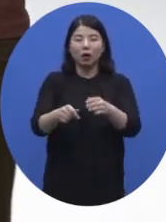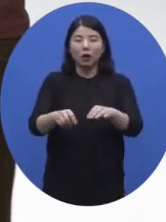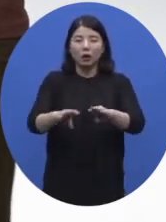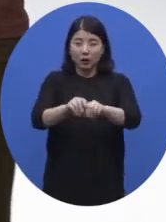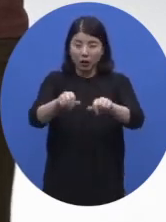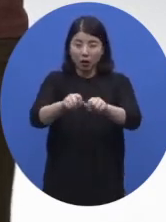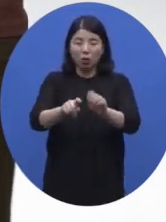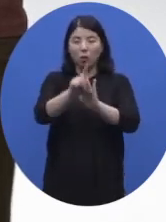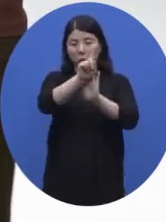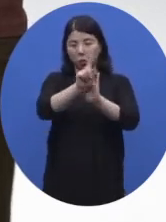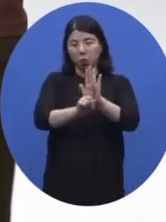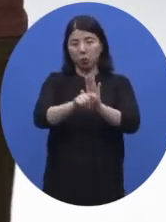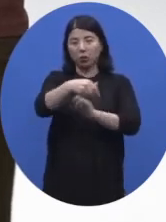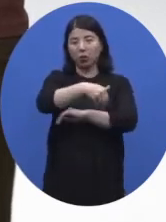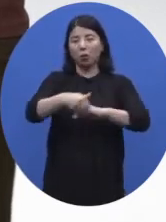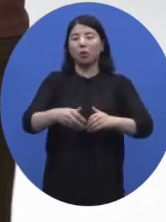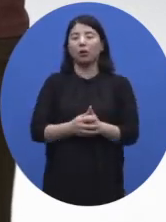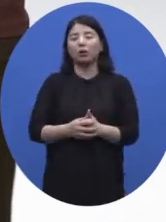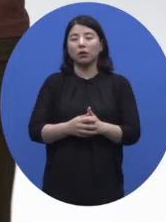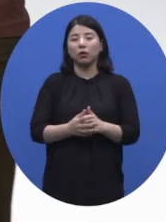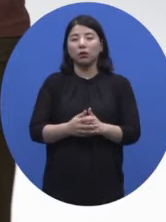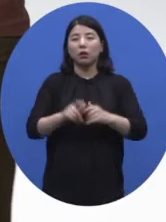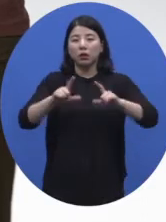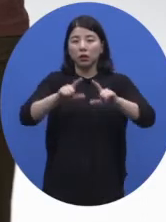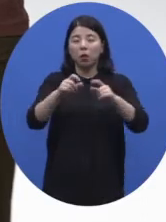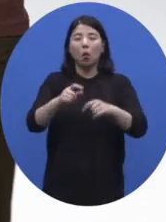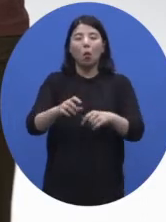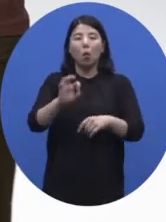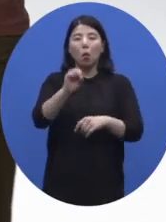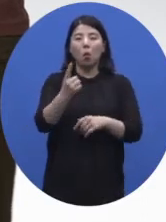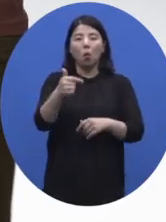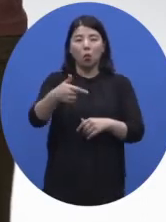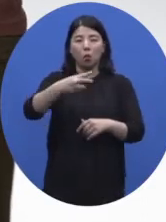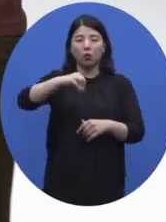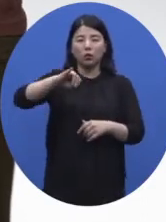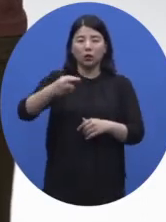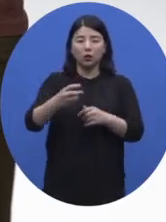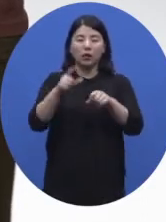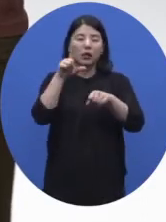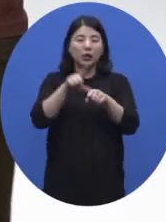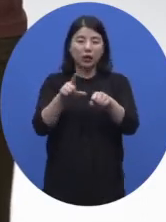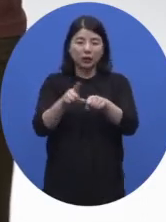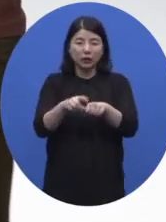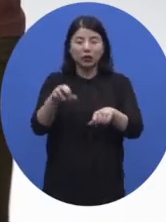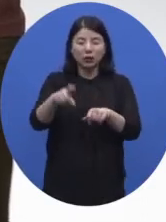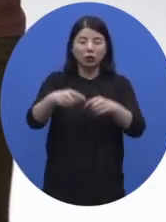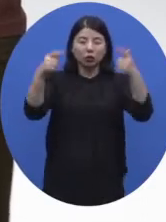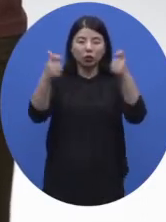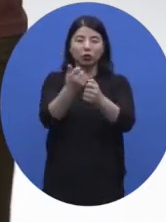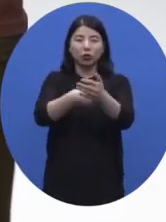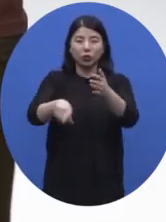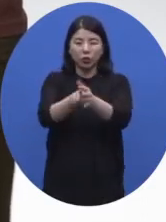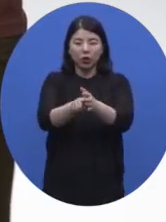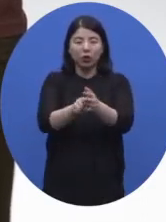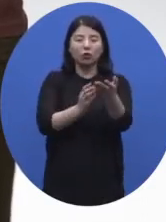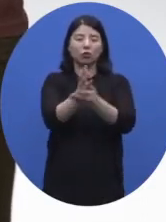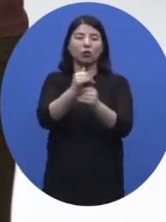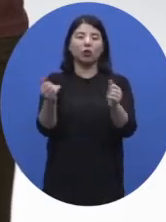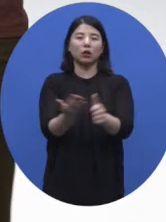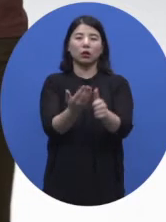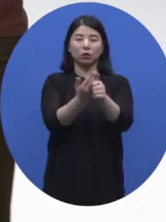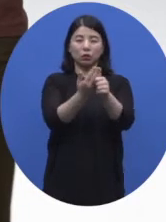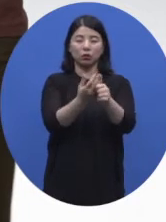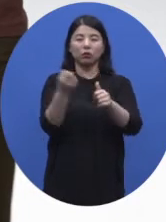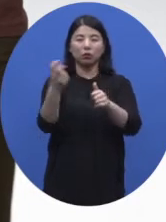합니다 기후변화 주 원인인 온실가스 저감을 위해 에너지 전문가 60여명을 양성하고 이 전문가들은